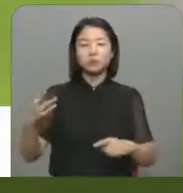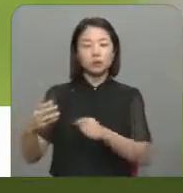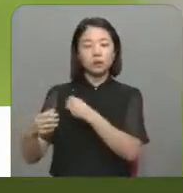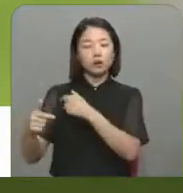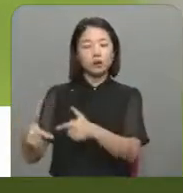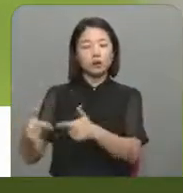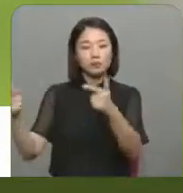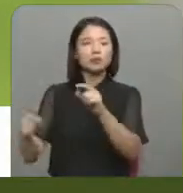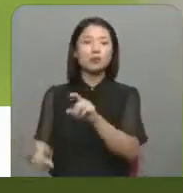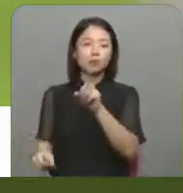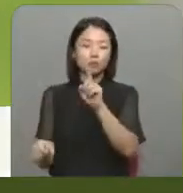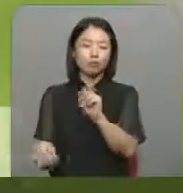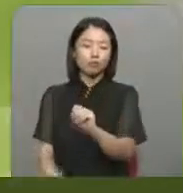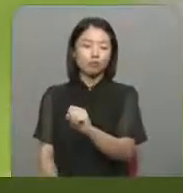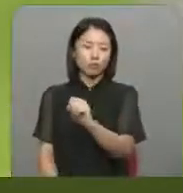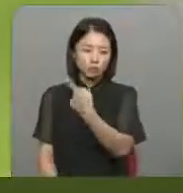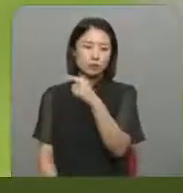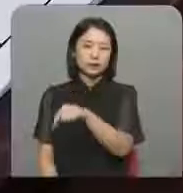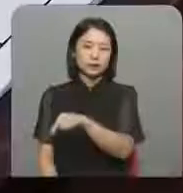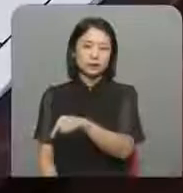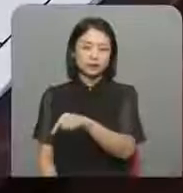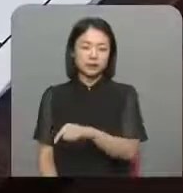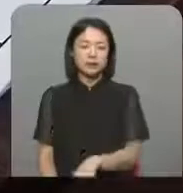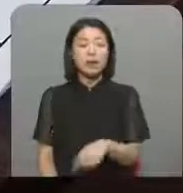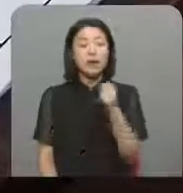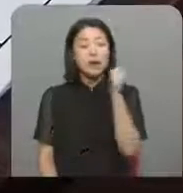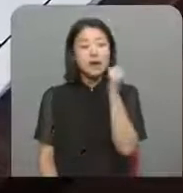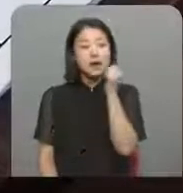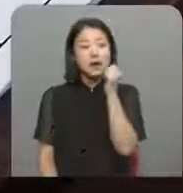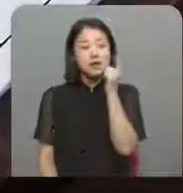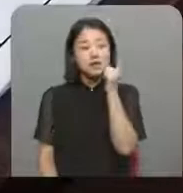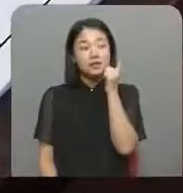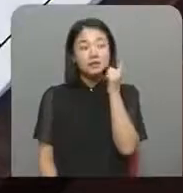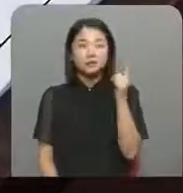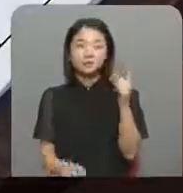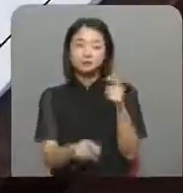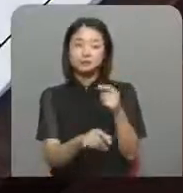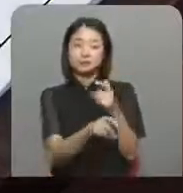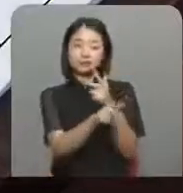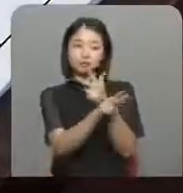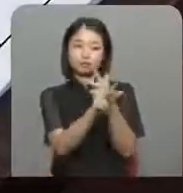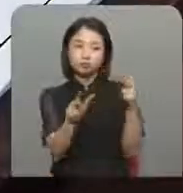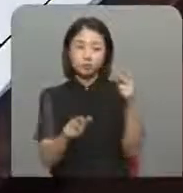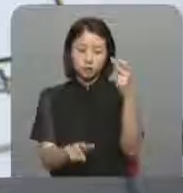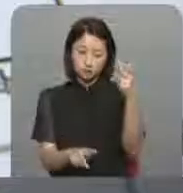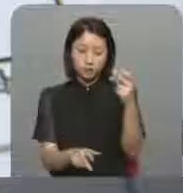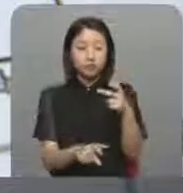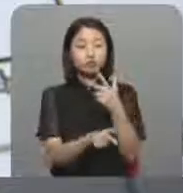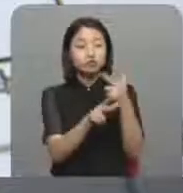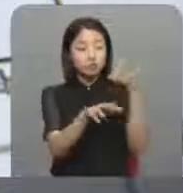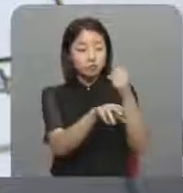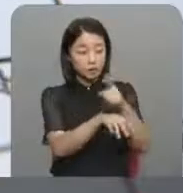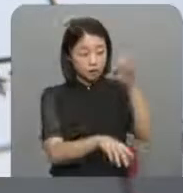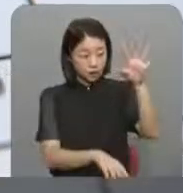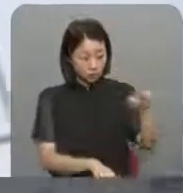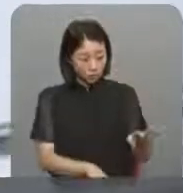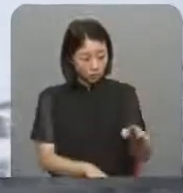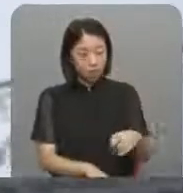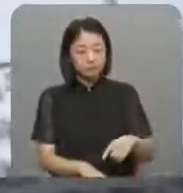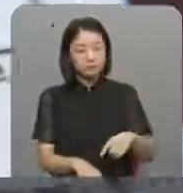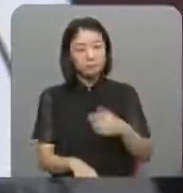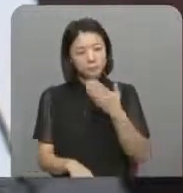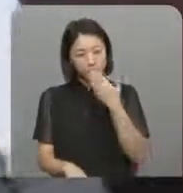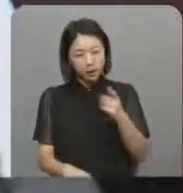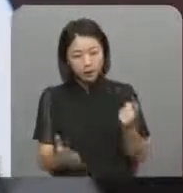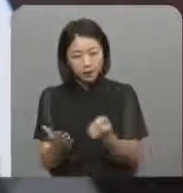늘었기 때문입니다. 기존 회원들은 한 달에 주중 12회, 주말 4회 이용이라는 계약 내용을 골프장이